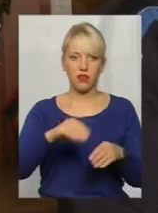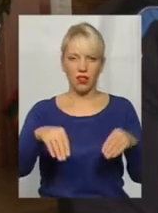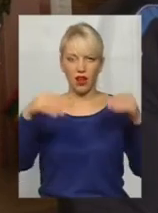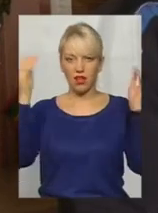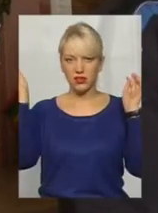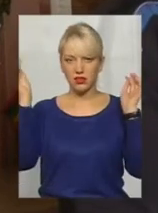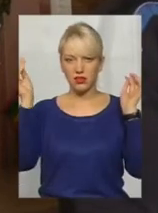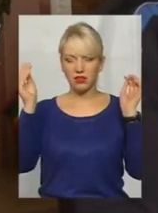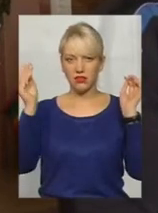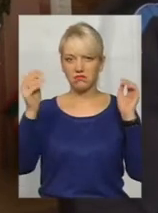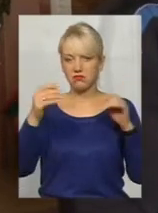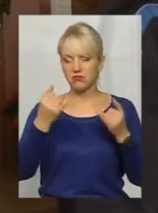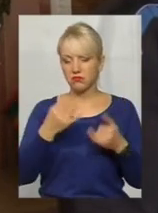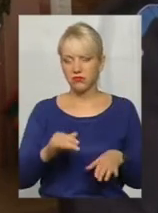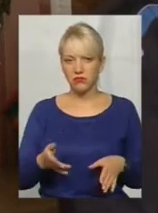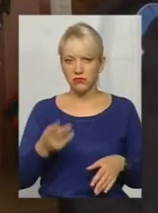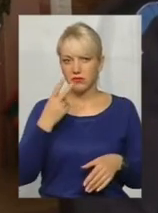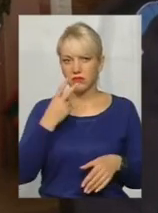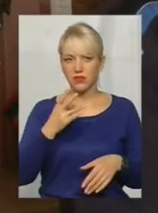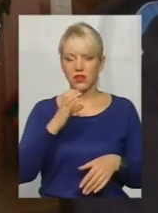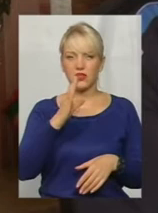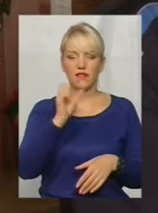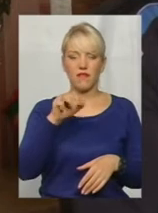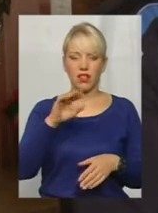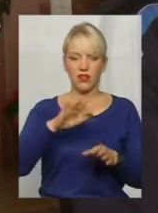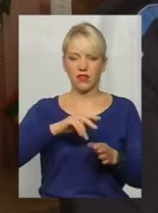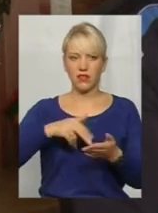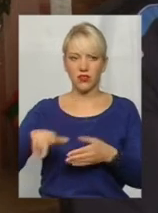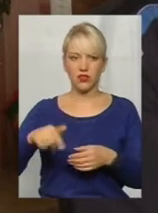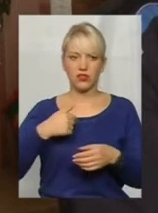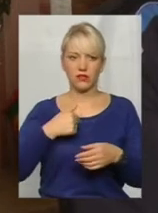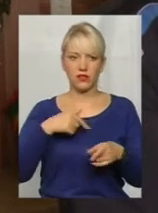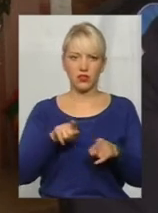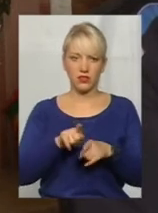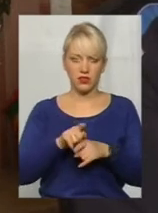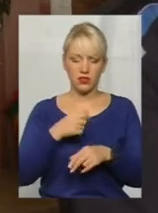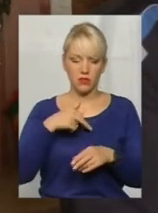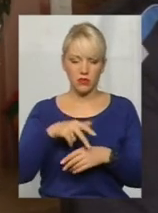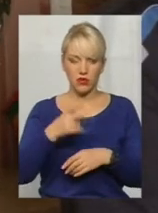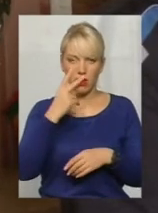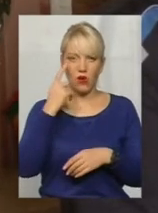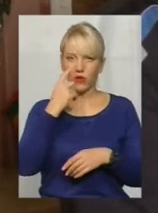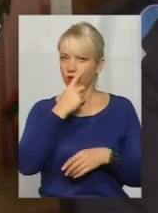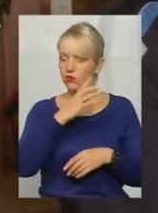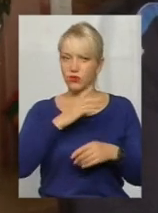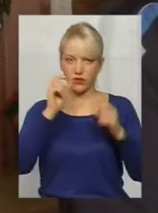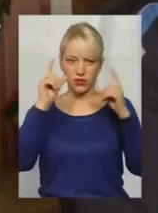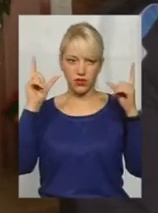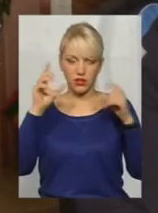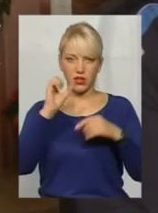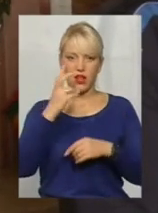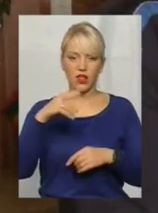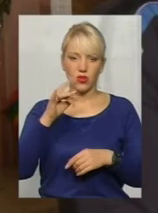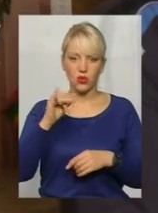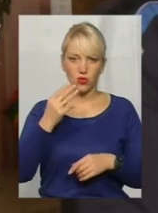сьогодні. О, коли сват відійшов, ну це ж моя рідна дитина так само, він, очі в нього були відкриті. Я до нього,